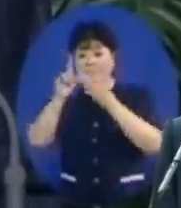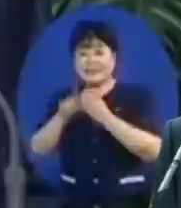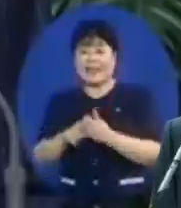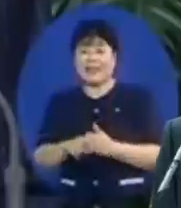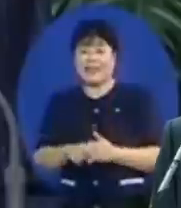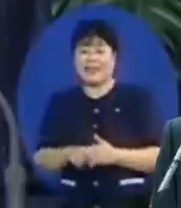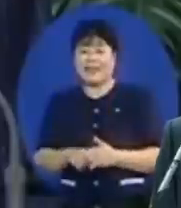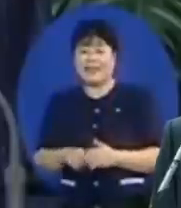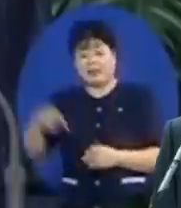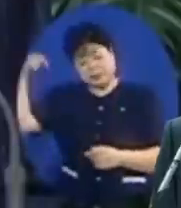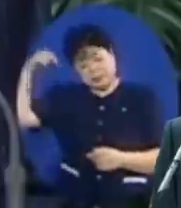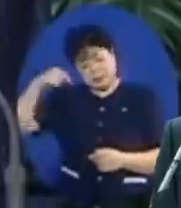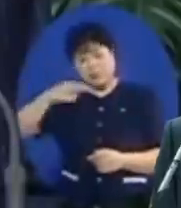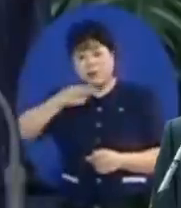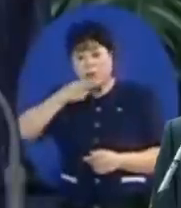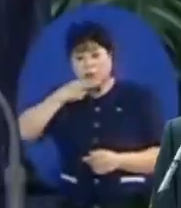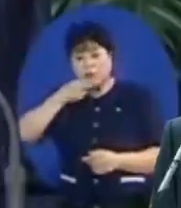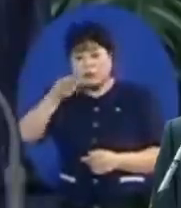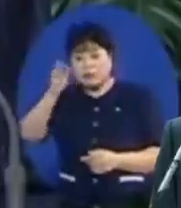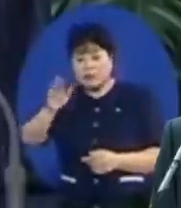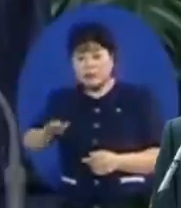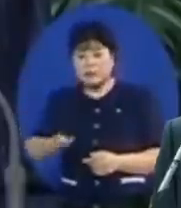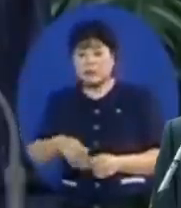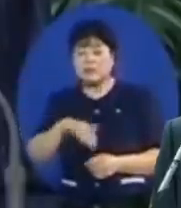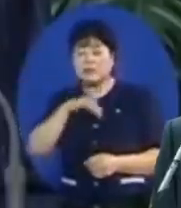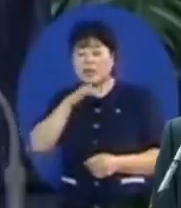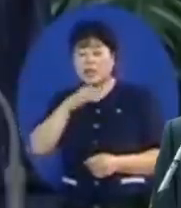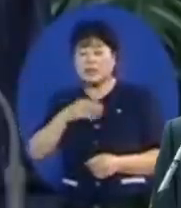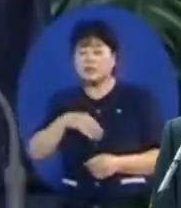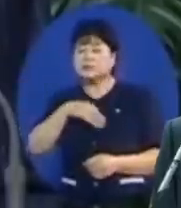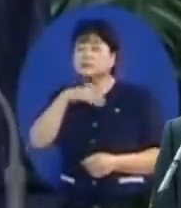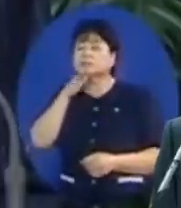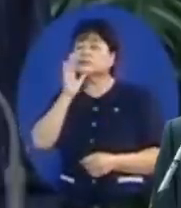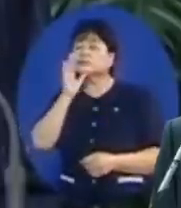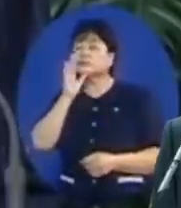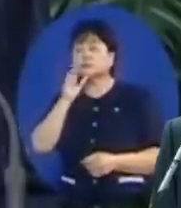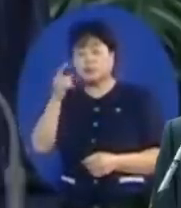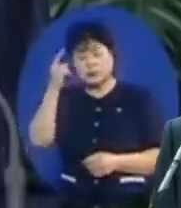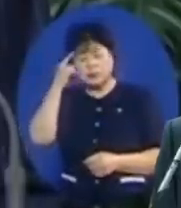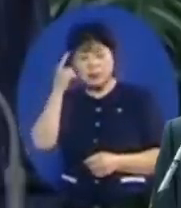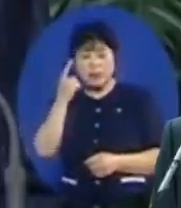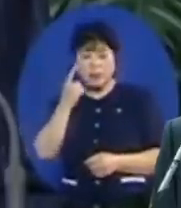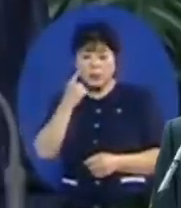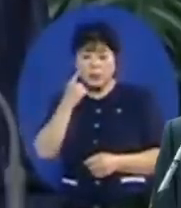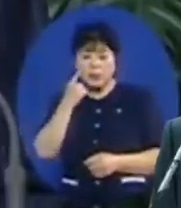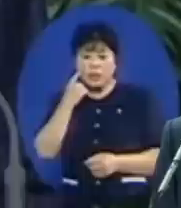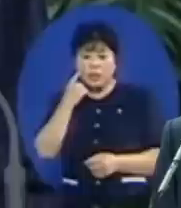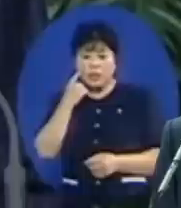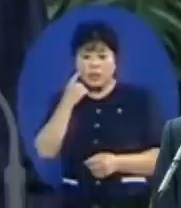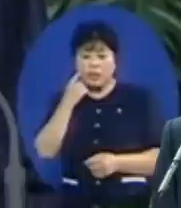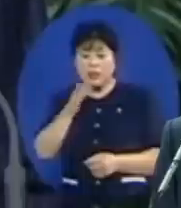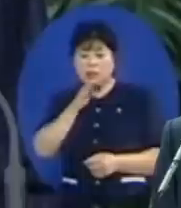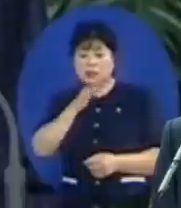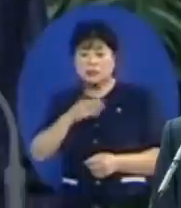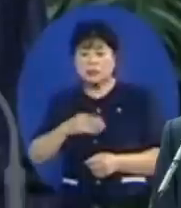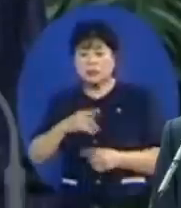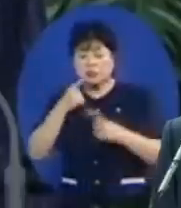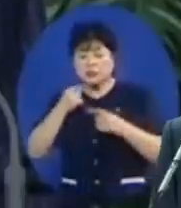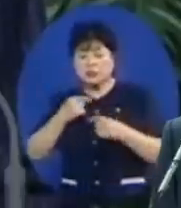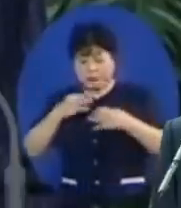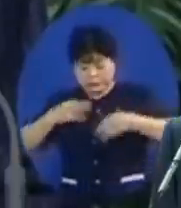별로 그것을 느끼지 못했습니다만 나이를 먹고 가만히 생각하니까 내가 굉장히 귀한 것